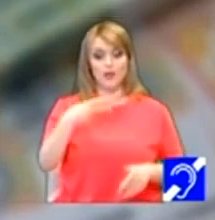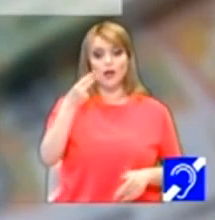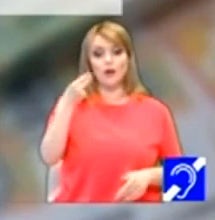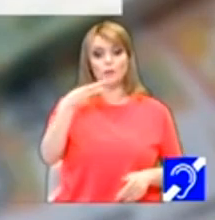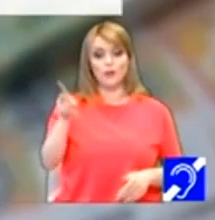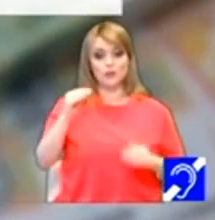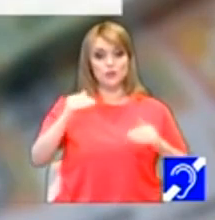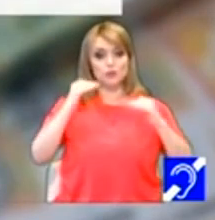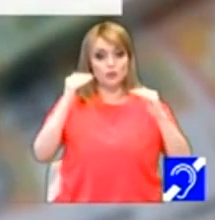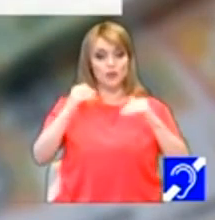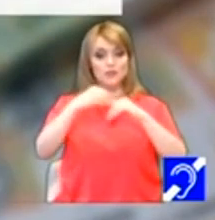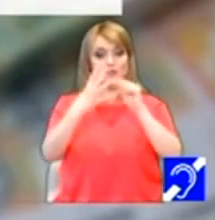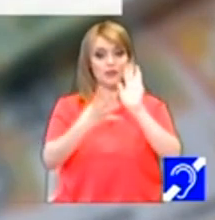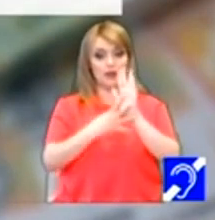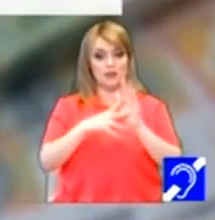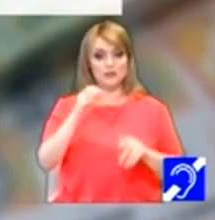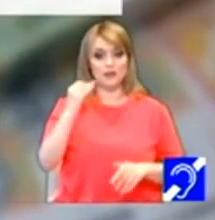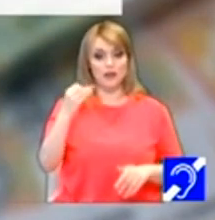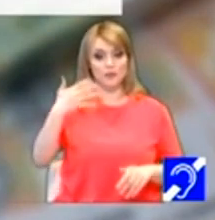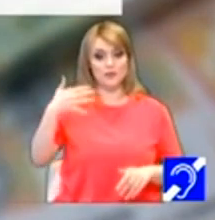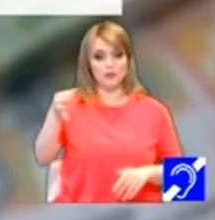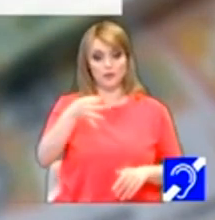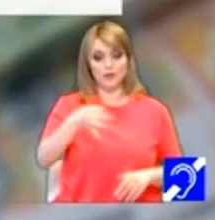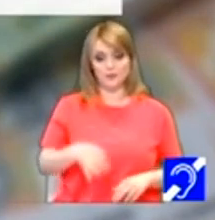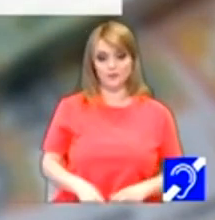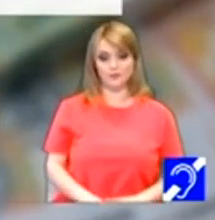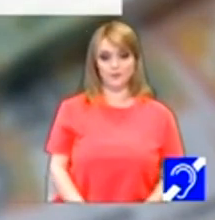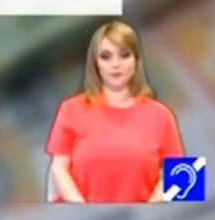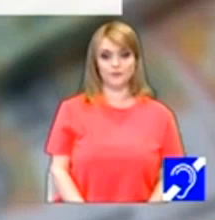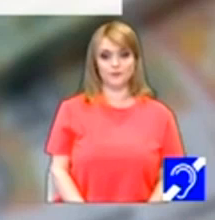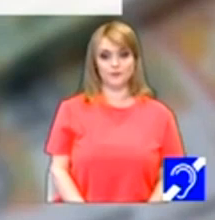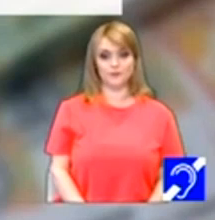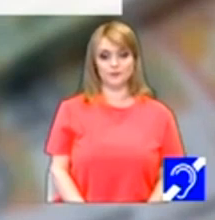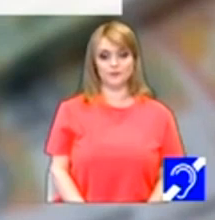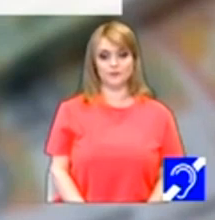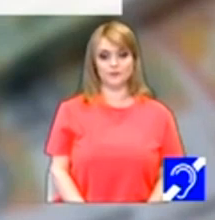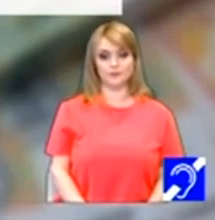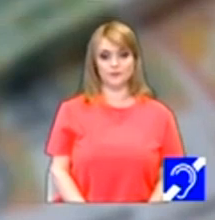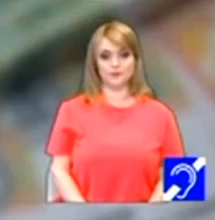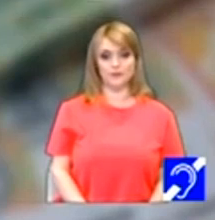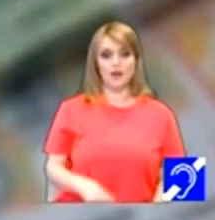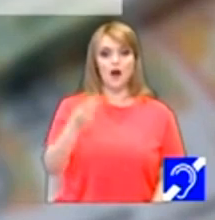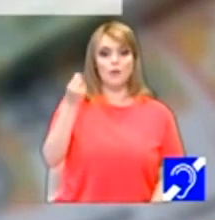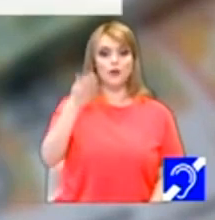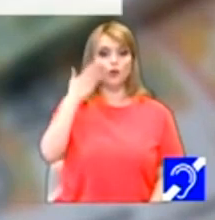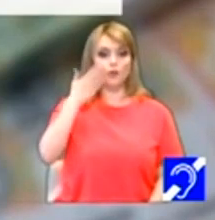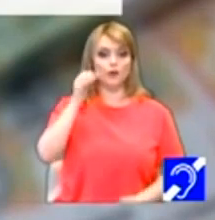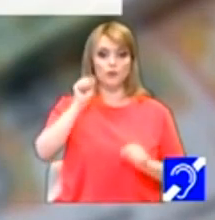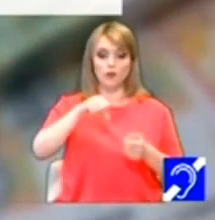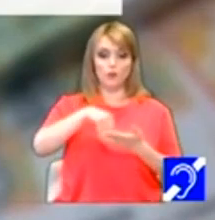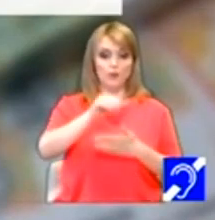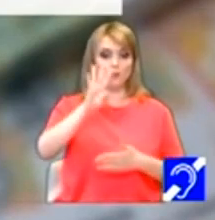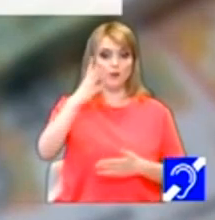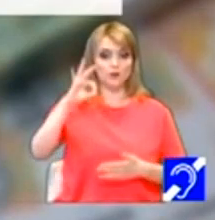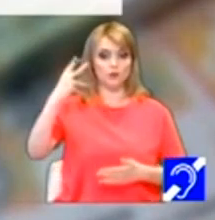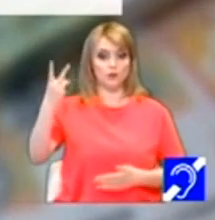se scumpește cu 6 bani, astfel mâine moneda europeană va fi cotată la 19 lei și 50 de bani. Leul românesc va valora